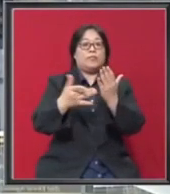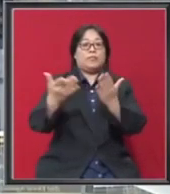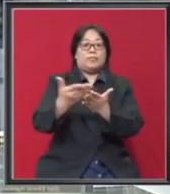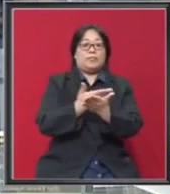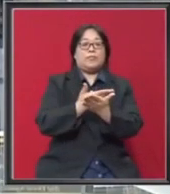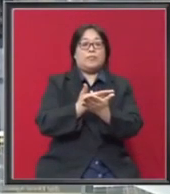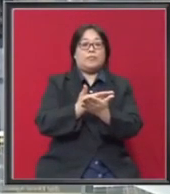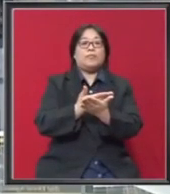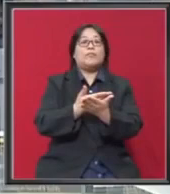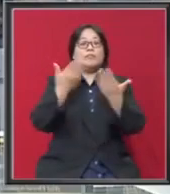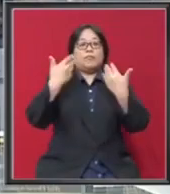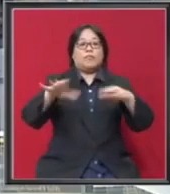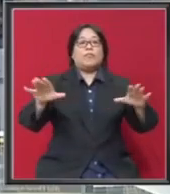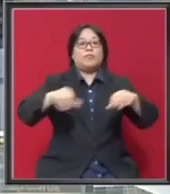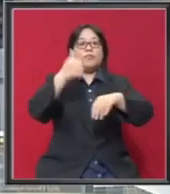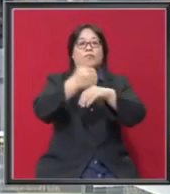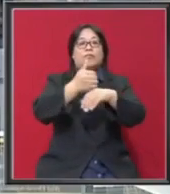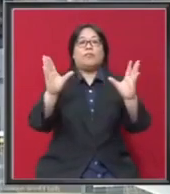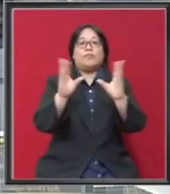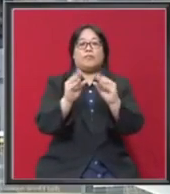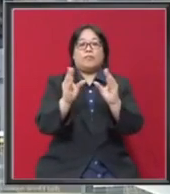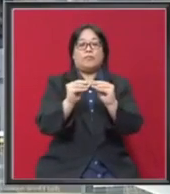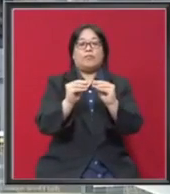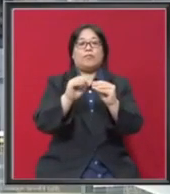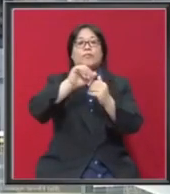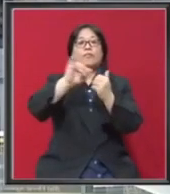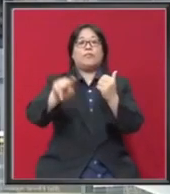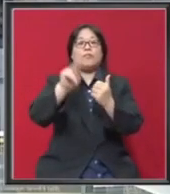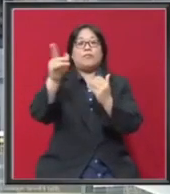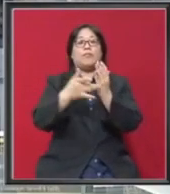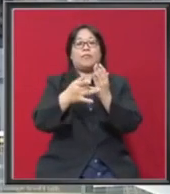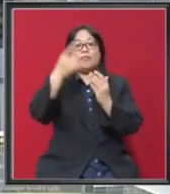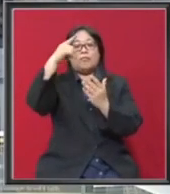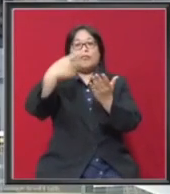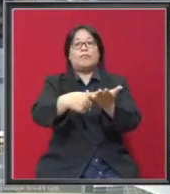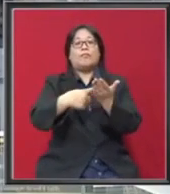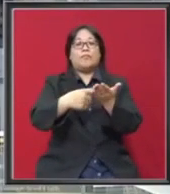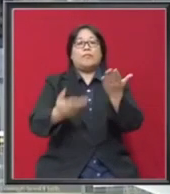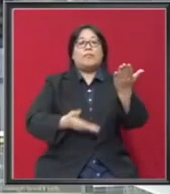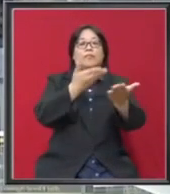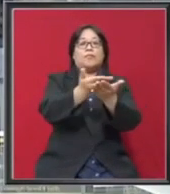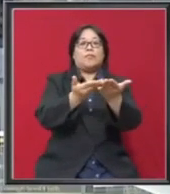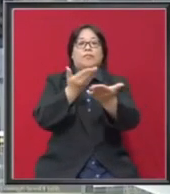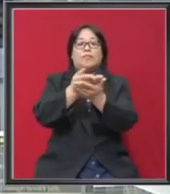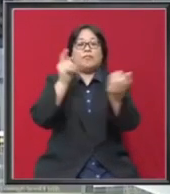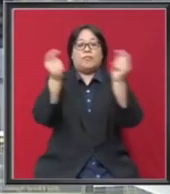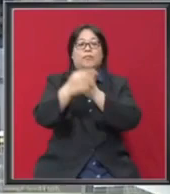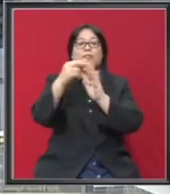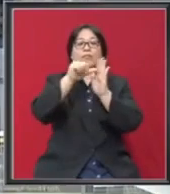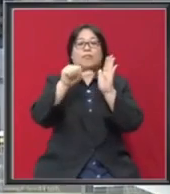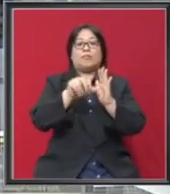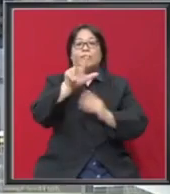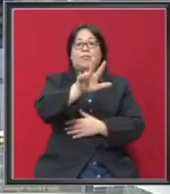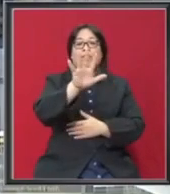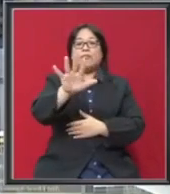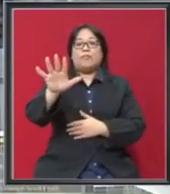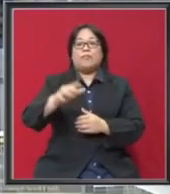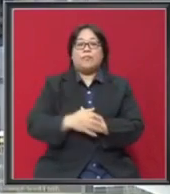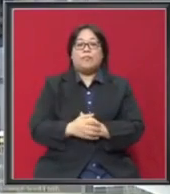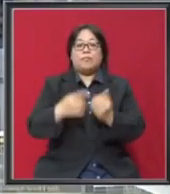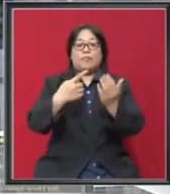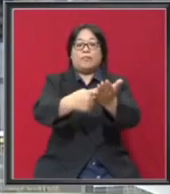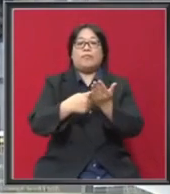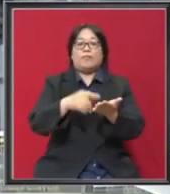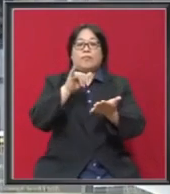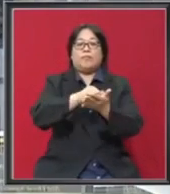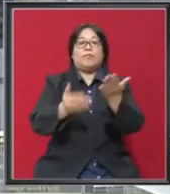nikel yang baru dilantik tersebut telah mengadakan masyarakat jatuh kuasai teknikal untuk membincangkan cadangan pindahan akta 355 dalam